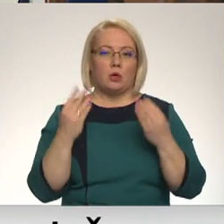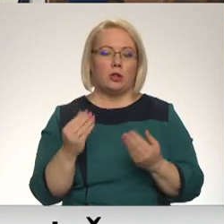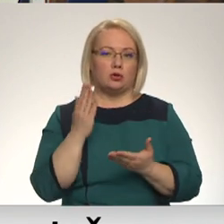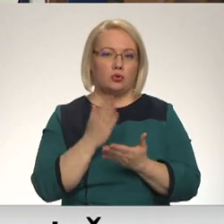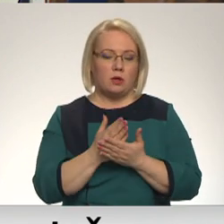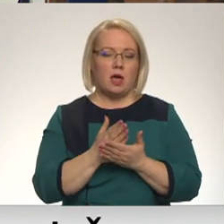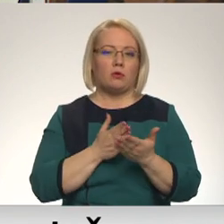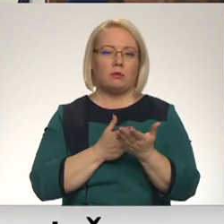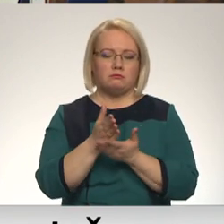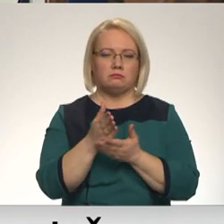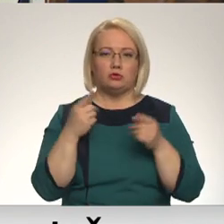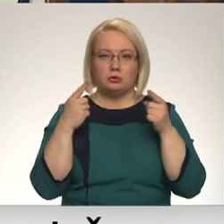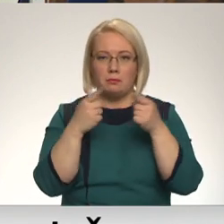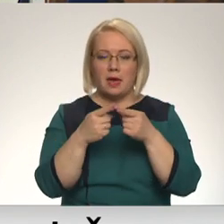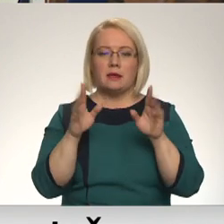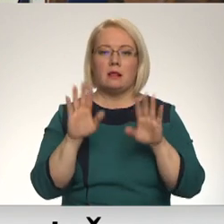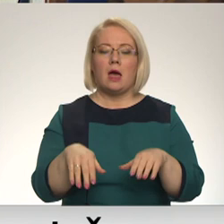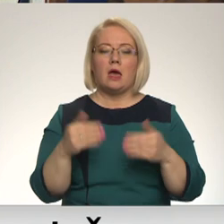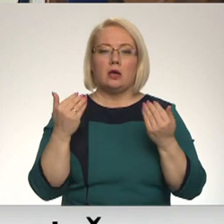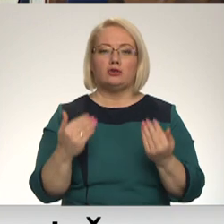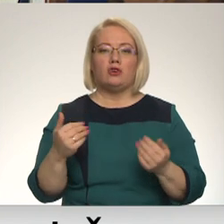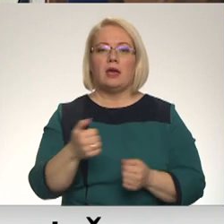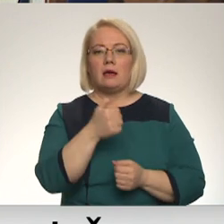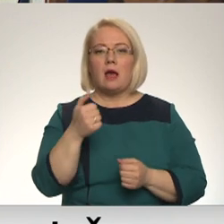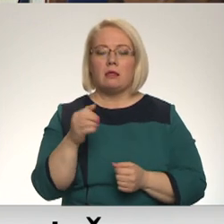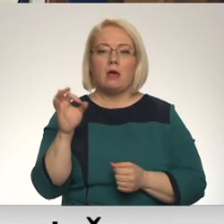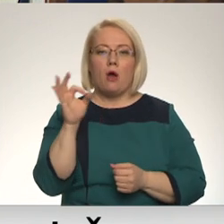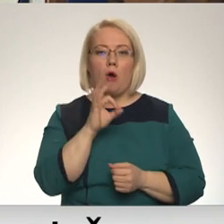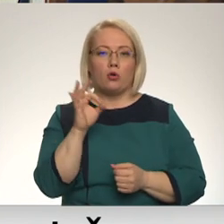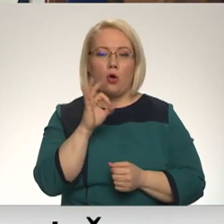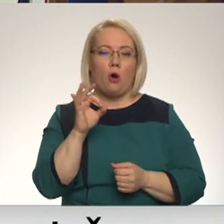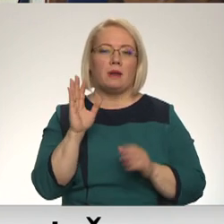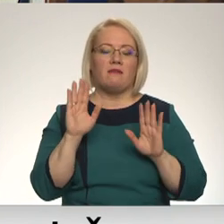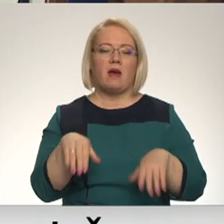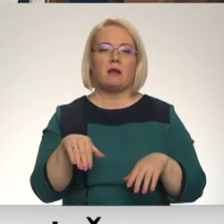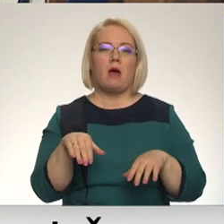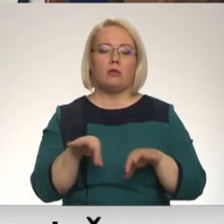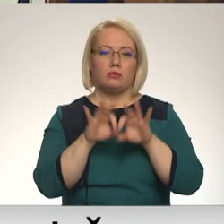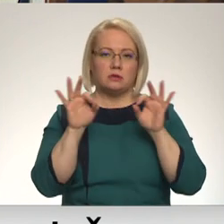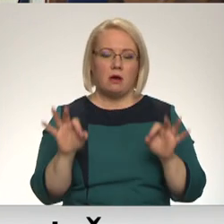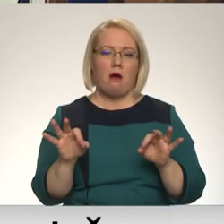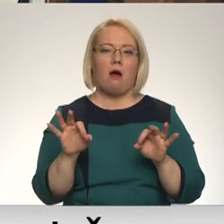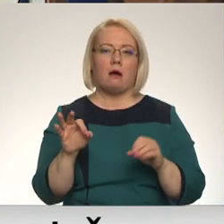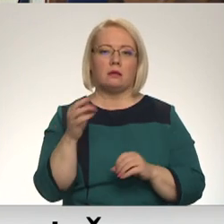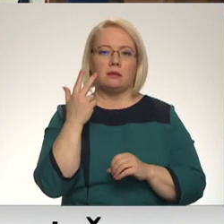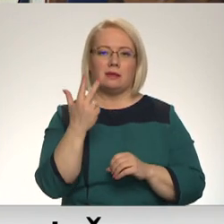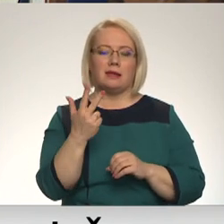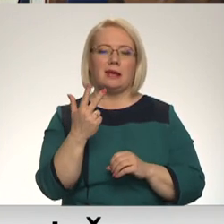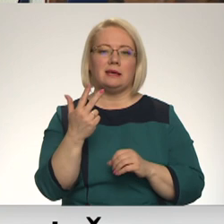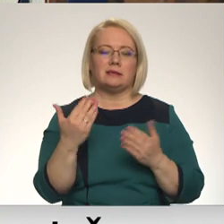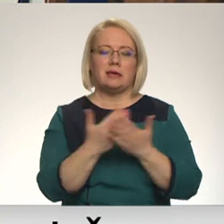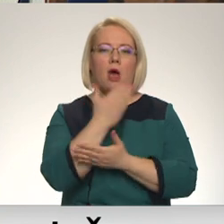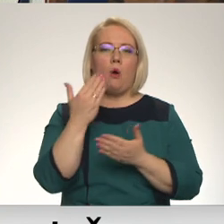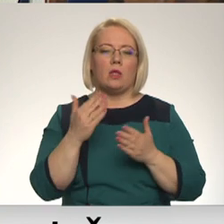iesim uz šo mērķi, lai mēs jau šī gada oktobrī varētu iedarbināt 3 jaunas šķeldas